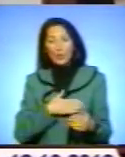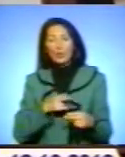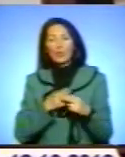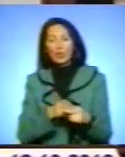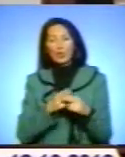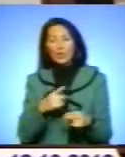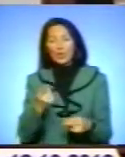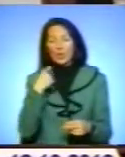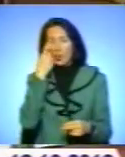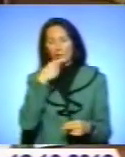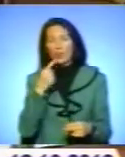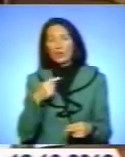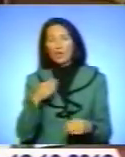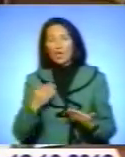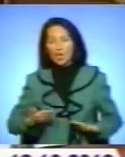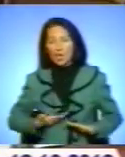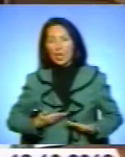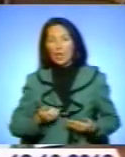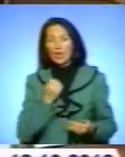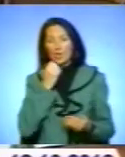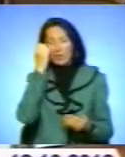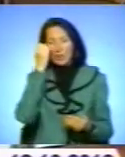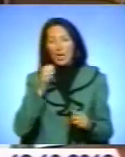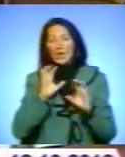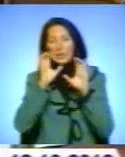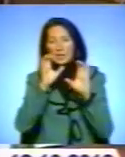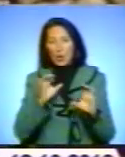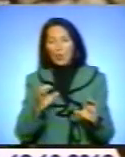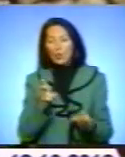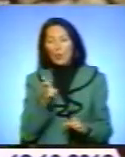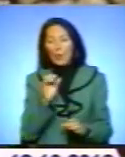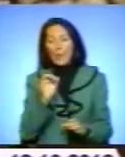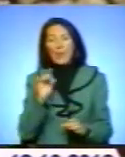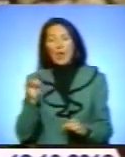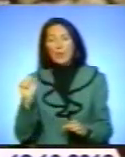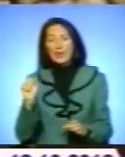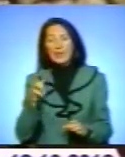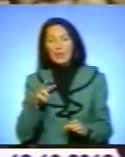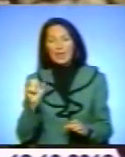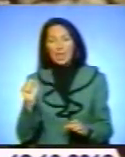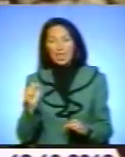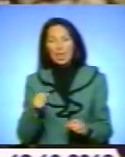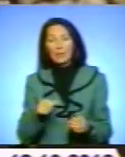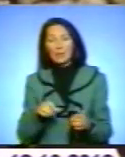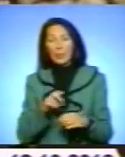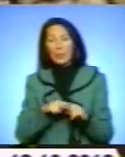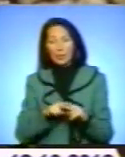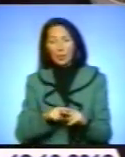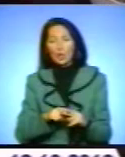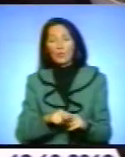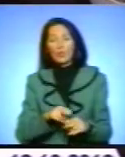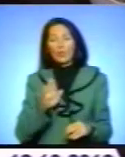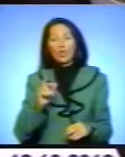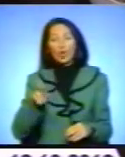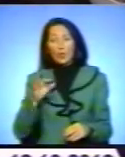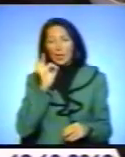життя у зв'язку з впровадженням закону про біометричні паспорти. Віктор Янукович запевнив представників релігійного світу, що таке нововведення є